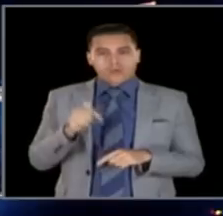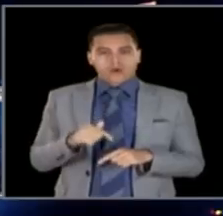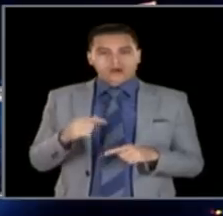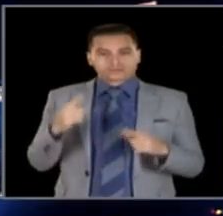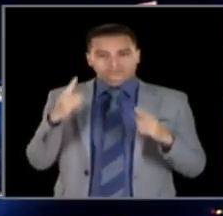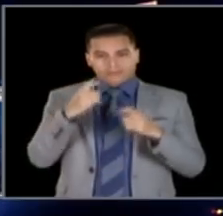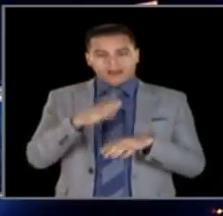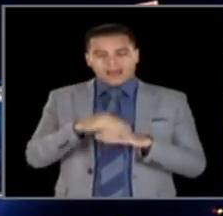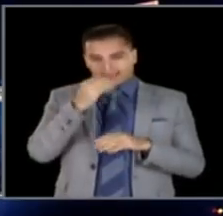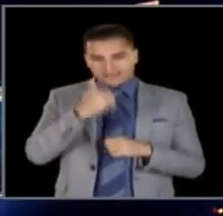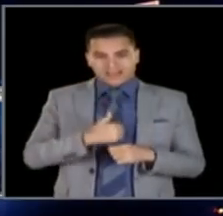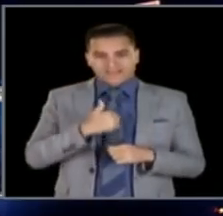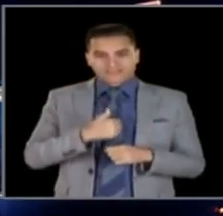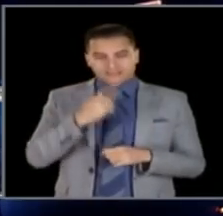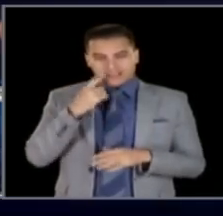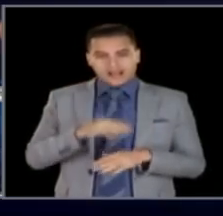وتأثيره على النفس البشرية.